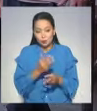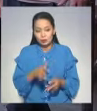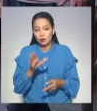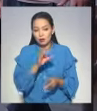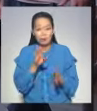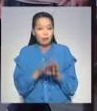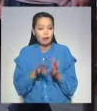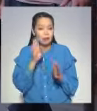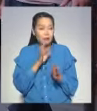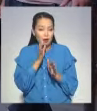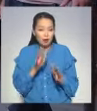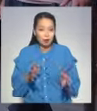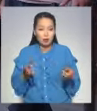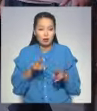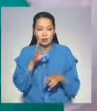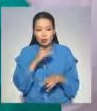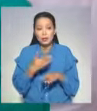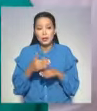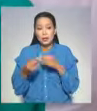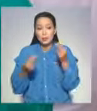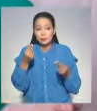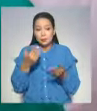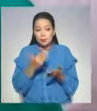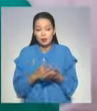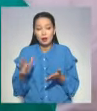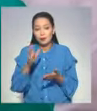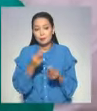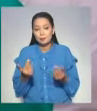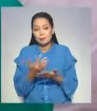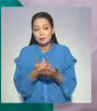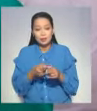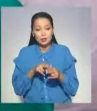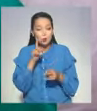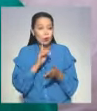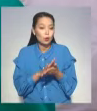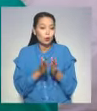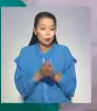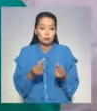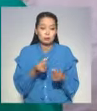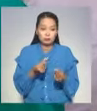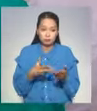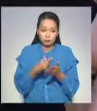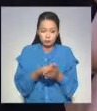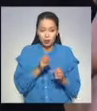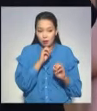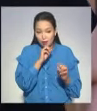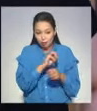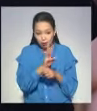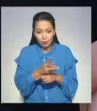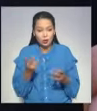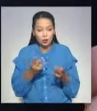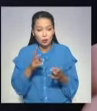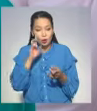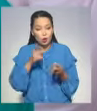біз. Біз е болмаса ипотеканы төлейміз бе, е болмаса жаңағы мына благоустройство айналысамыз ба, білмей уже басымыз қатып кетті. Осы органдардың